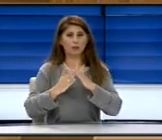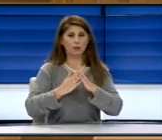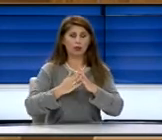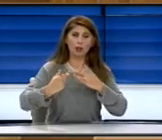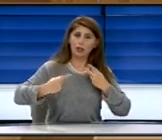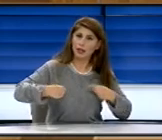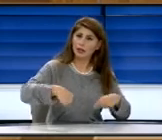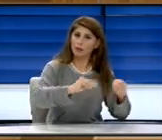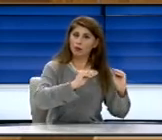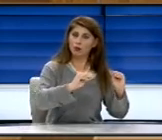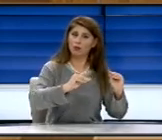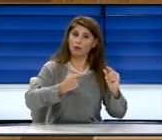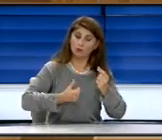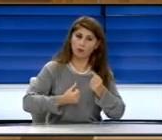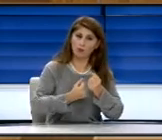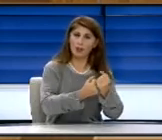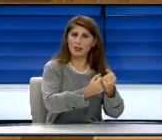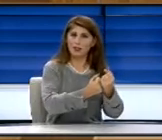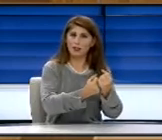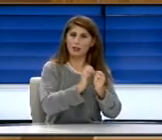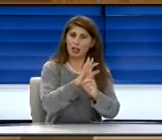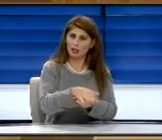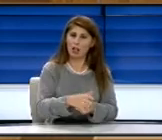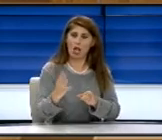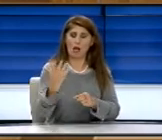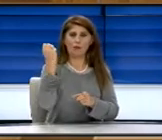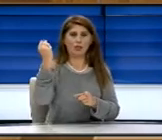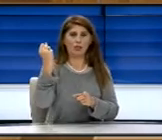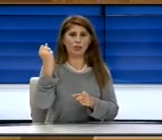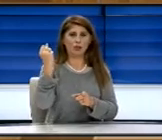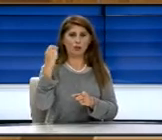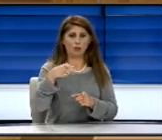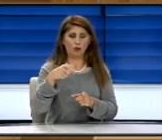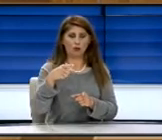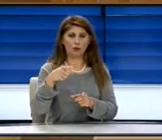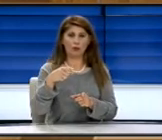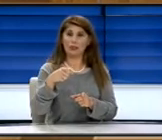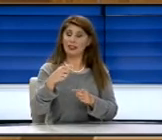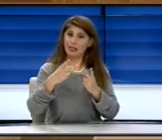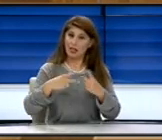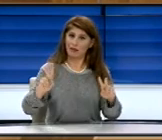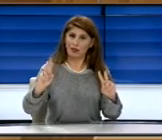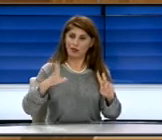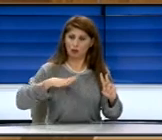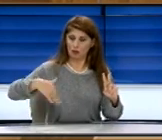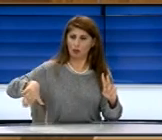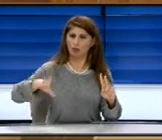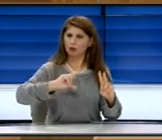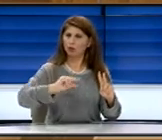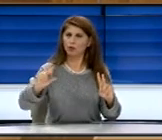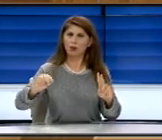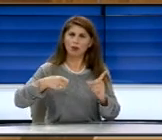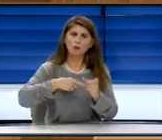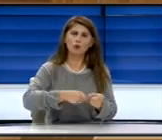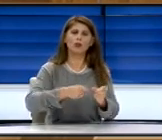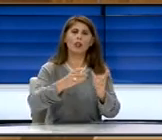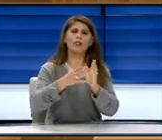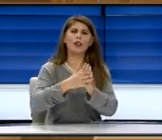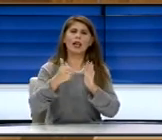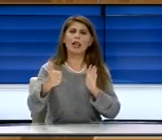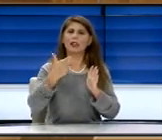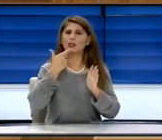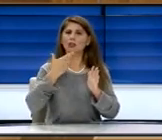βγάλει στο σφυρί, που ενισχύει καταστολή, αυταρχισμό ενάντια σε ελευθερίες του λαού, είναι το ίδιο που σκοτώνει και ένα